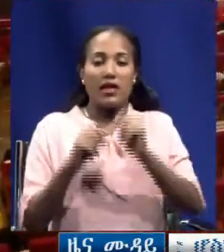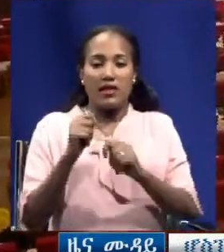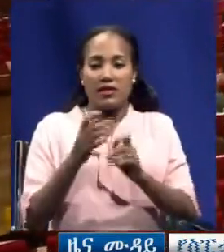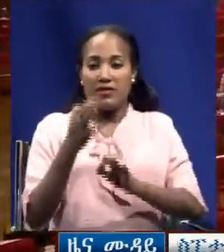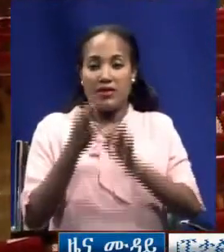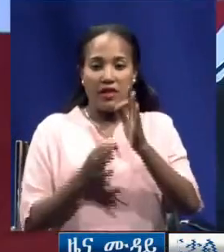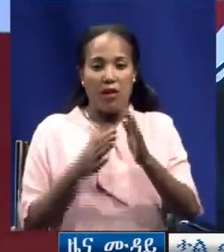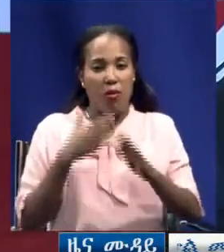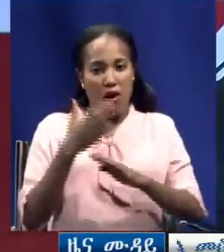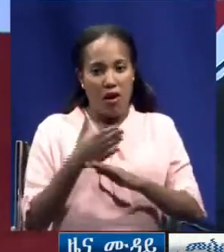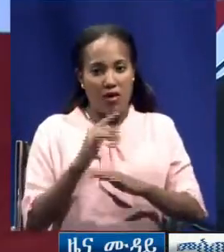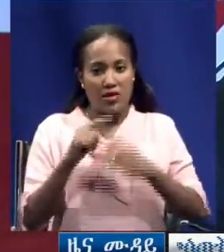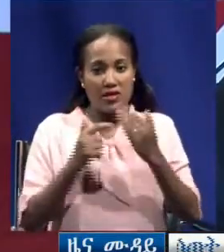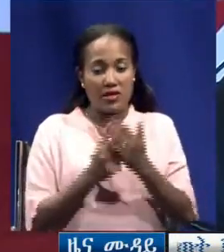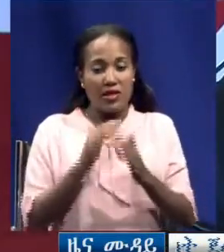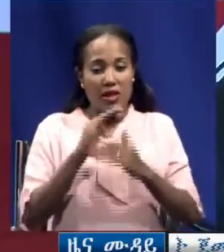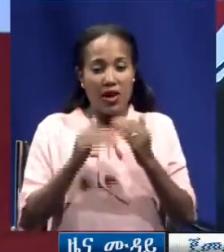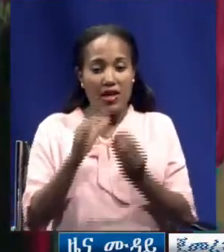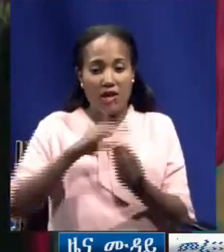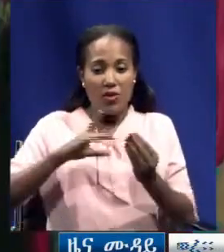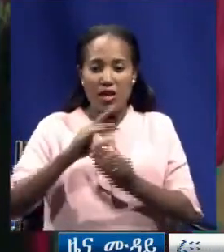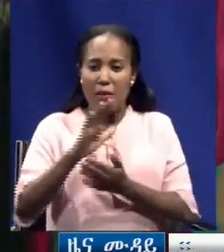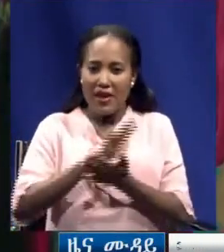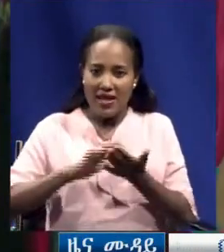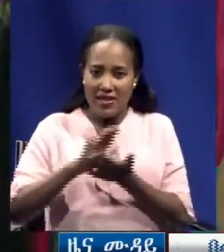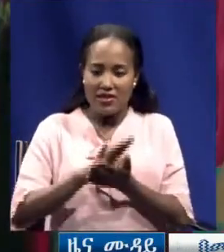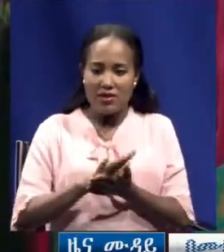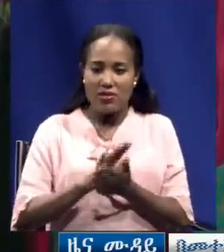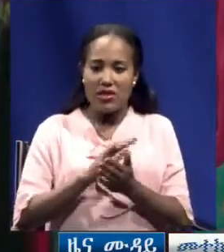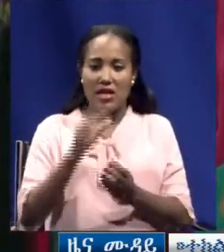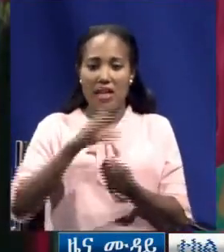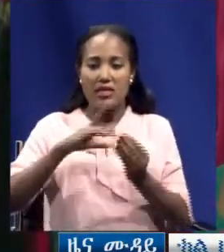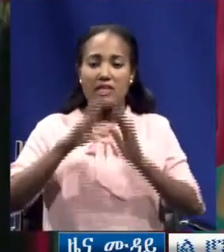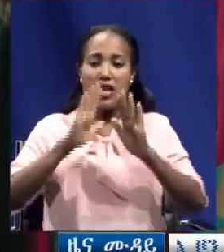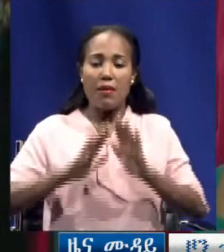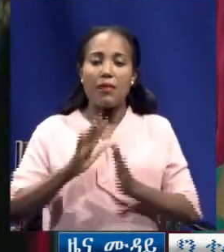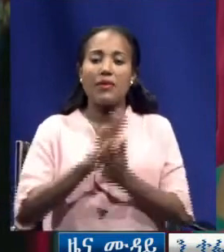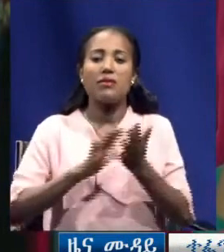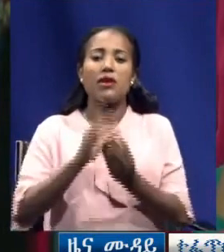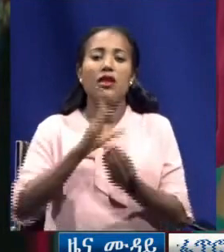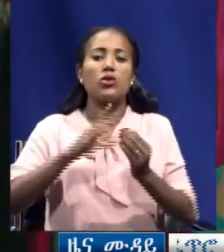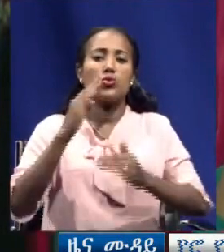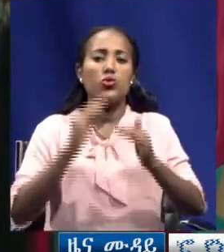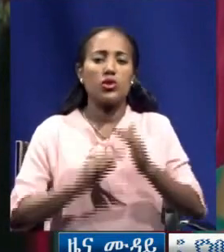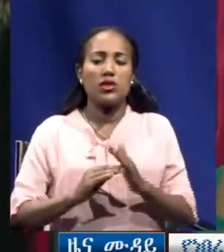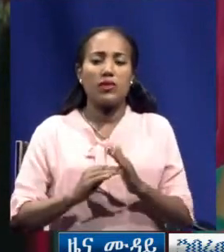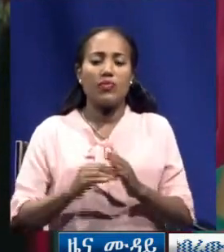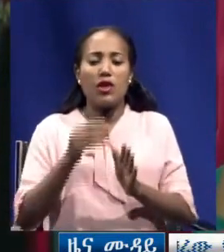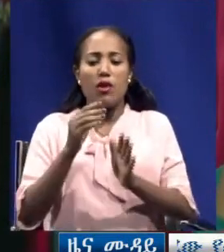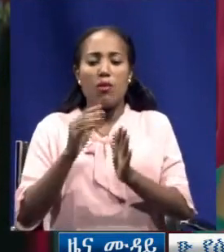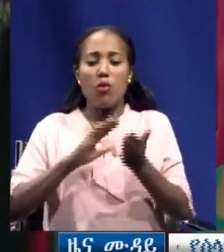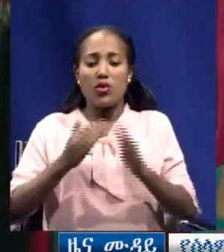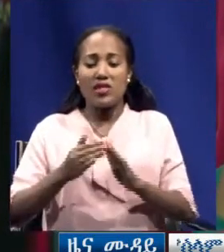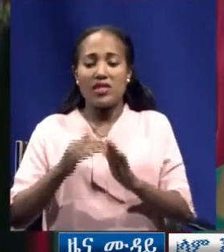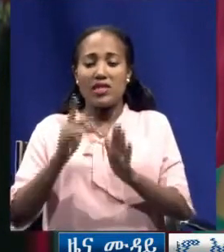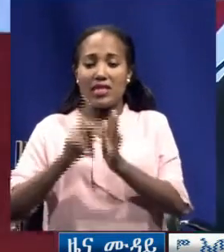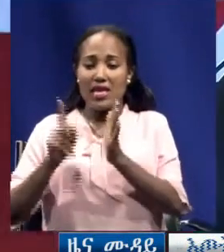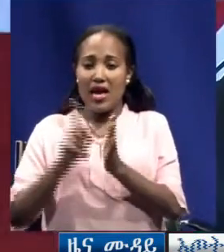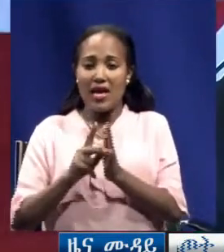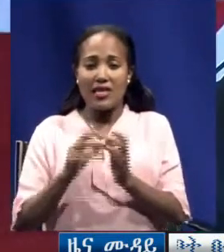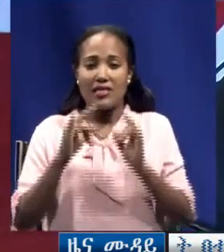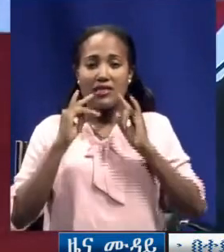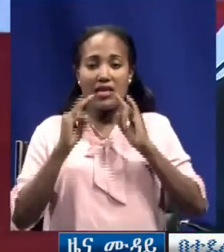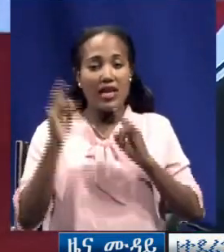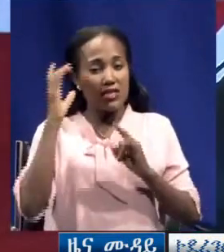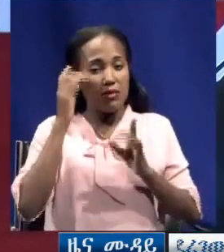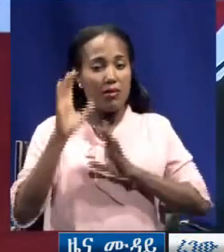ይፈርዳል በኋላ። ስለዚህ ቶታሊ ክልሉን ለማተራመስ ቶታሊ የክልላችን ሰላም ለማተራመስ በክልላችን ውስጥ የሞት የግድያ ዜና እንድንሰማ ለማድረግ የሚደረግ